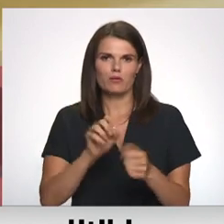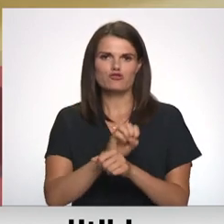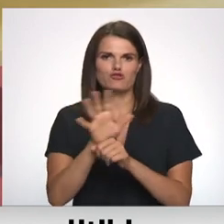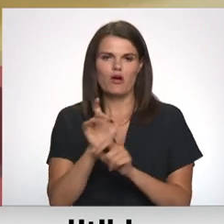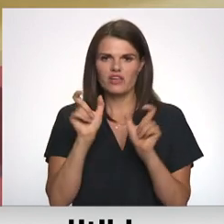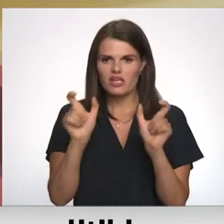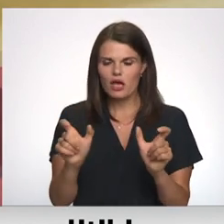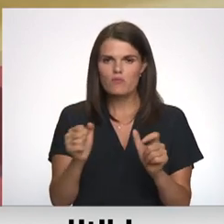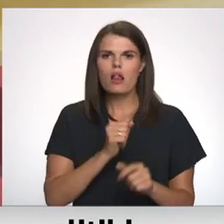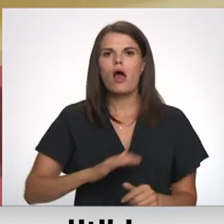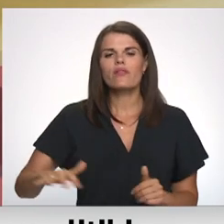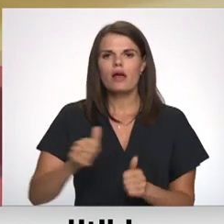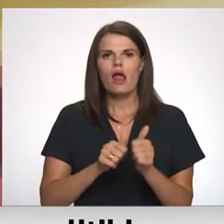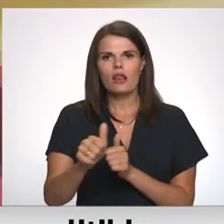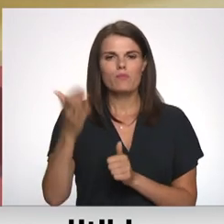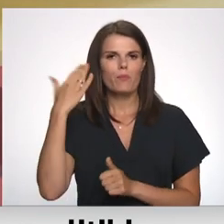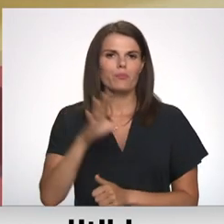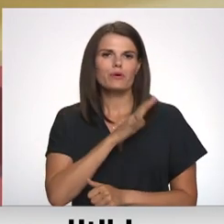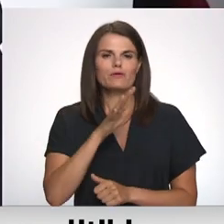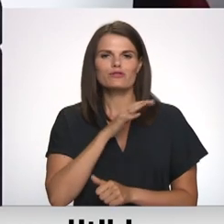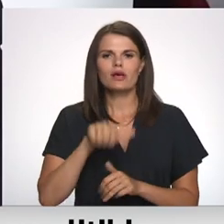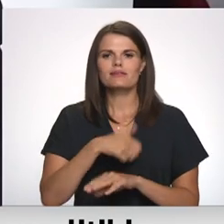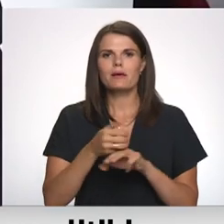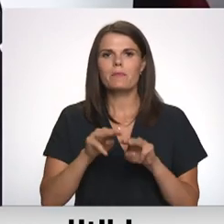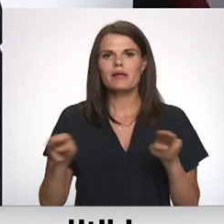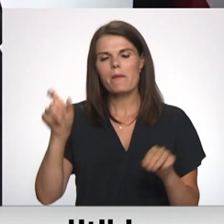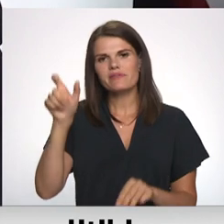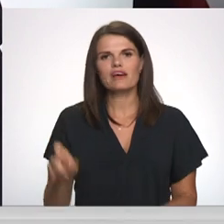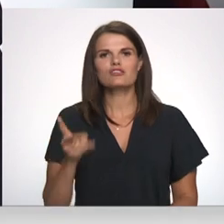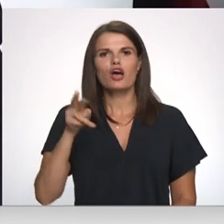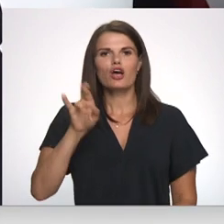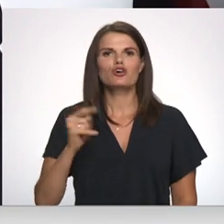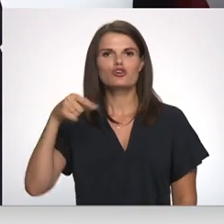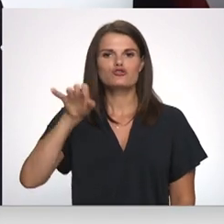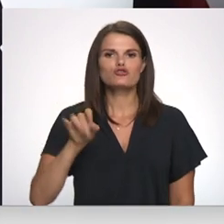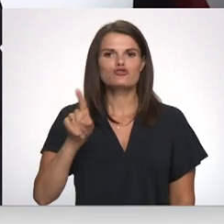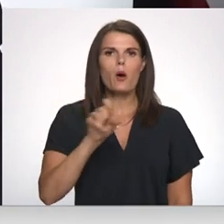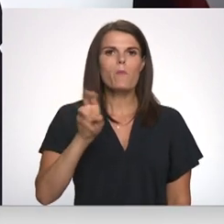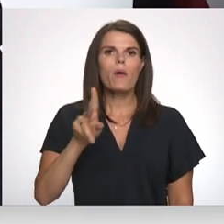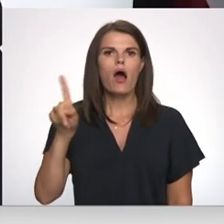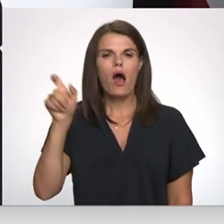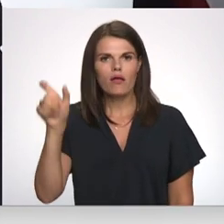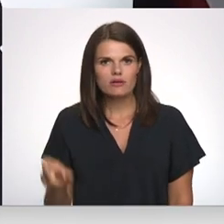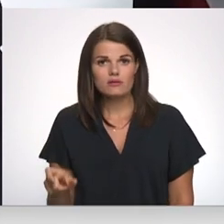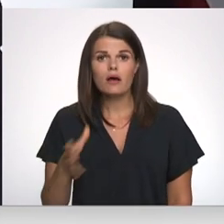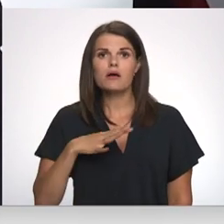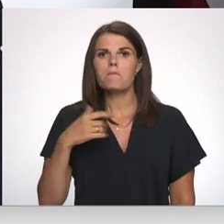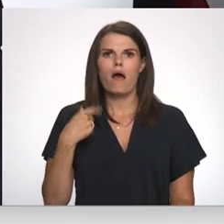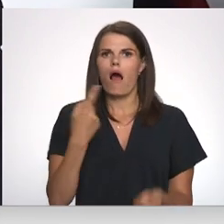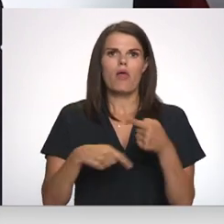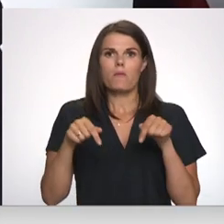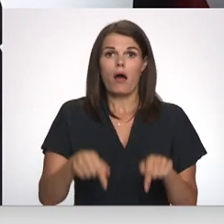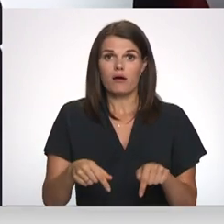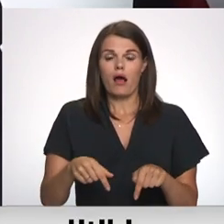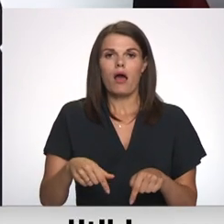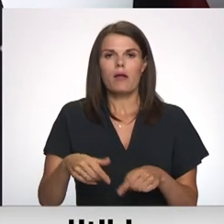saraksta līderis ekspremjers Vilis Krištapans. Kāpēc es atgriežos? Pirms 20 gadiem.